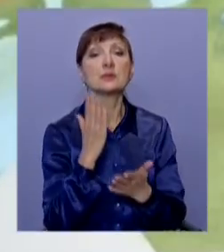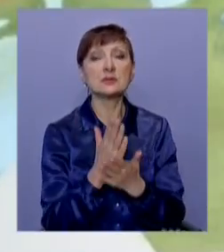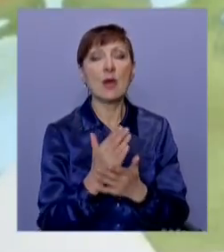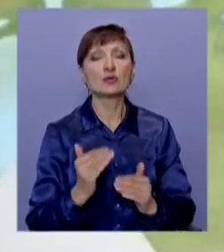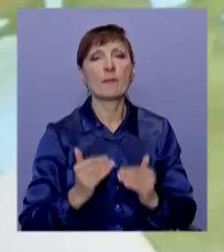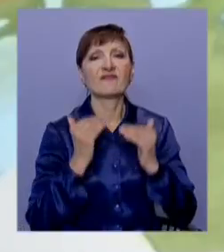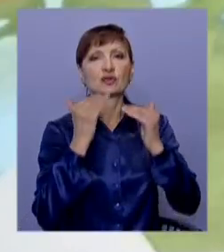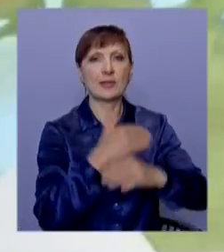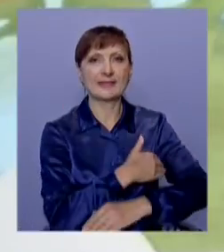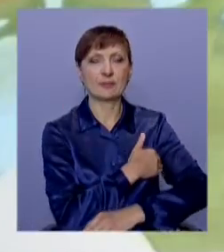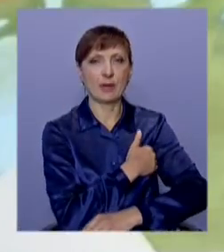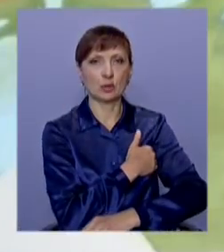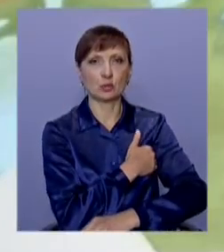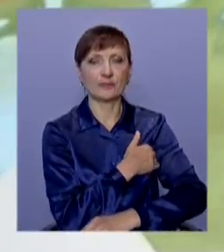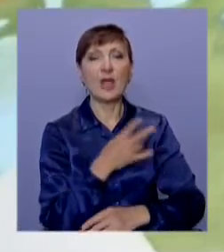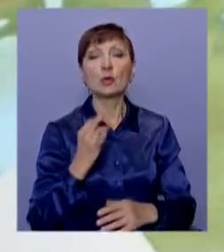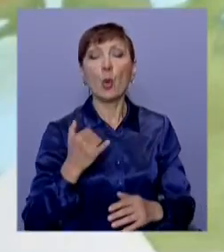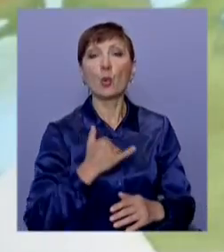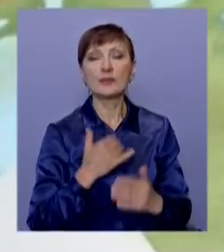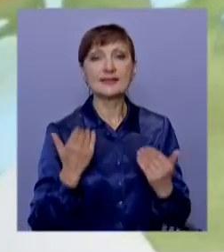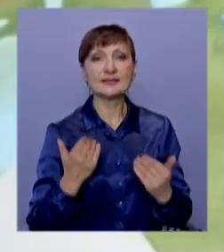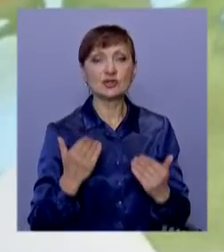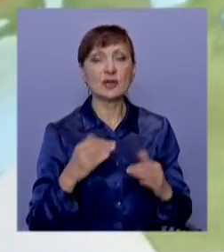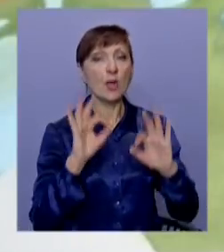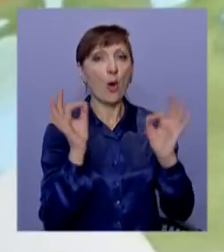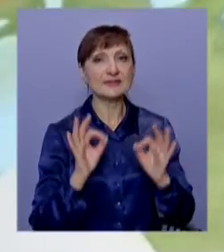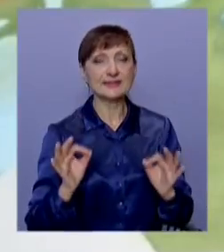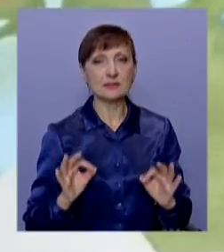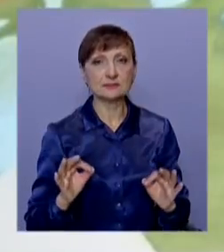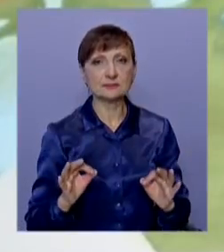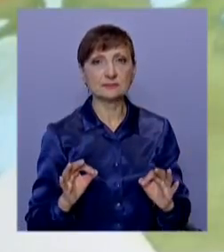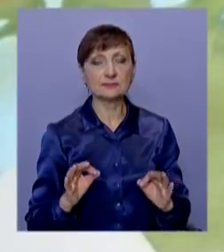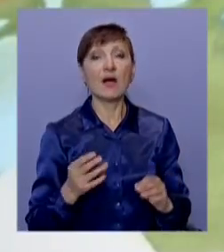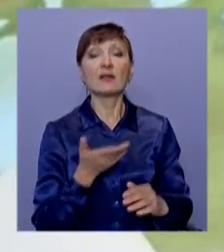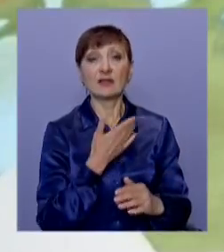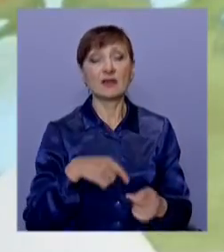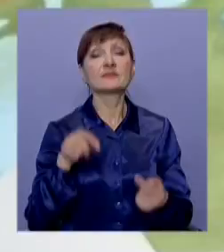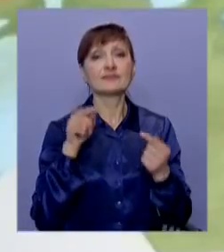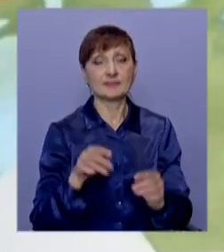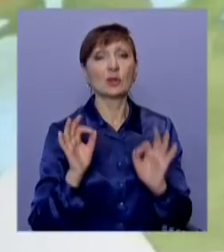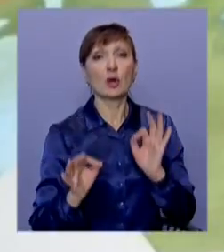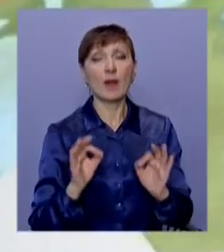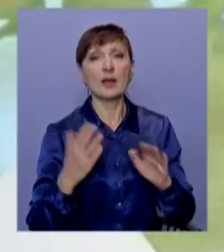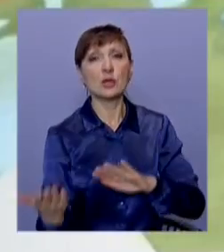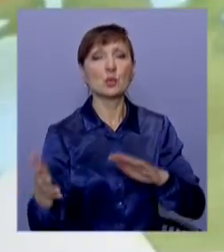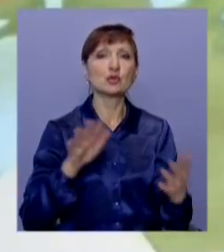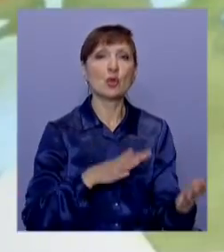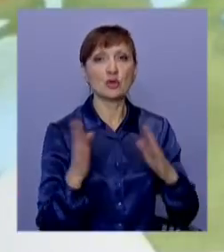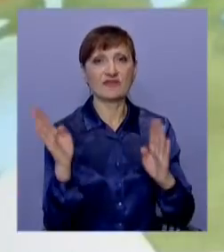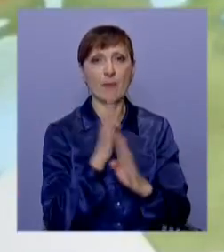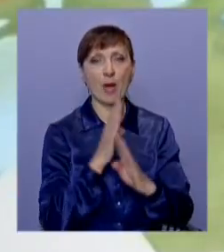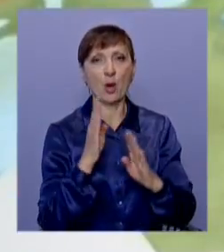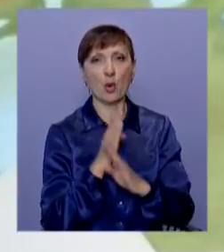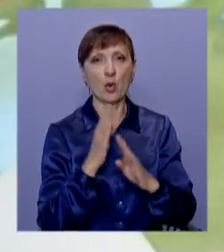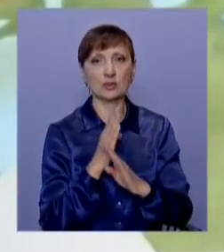повышение температуры. Но так как у нас сейчас осенний период, для нас характерно неустойчивый характер погоды, в связи с